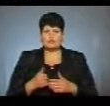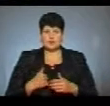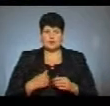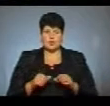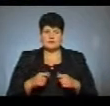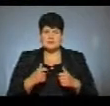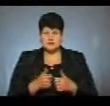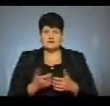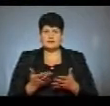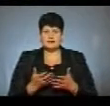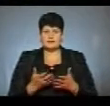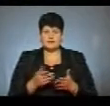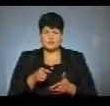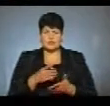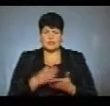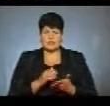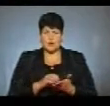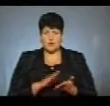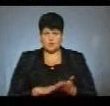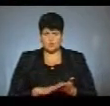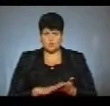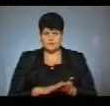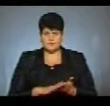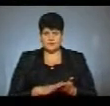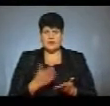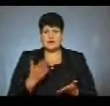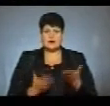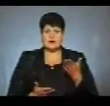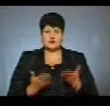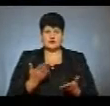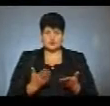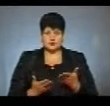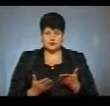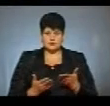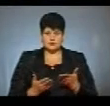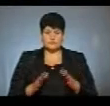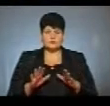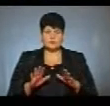комісаріатів, в яких вони перебувають на обліку. Якщо